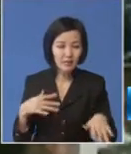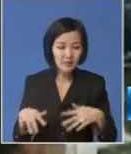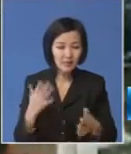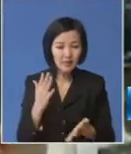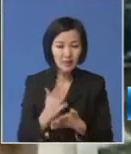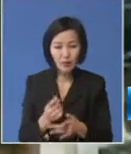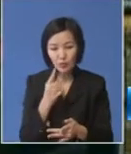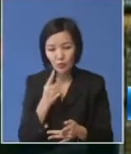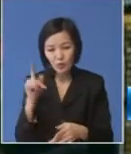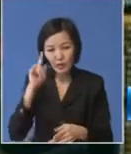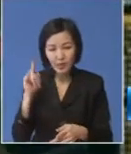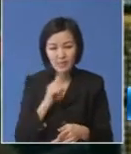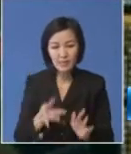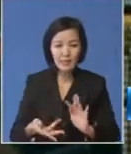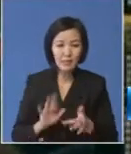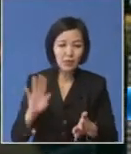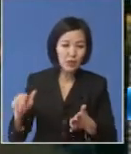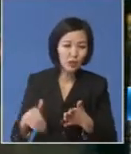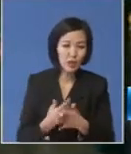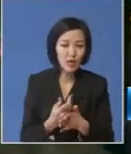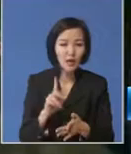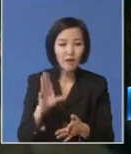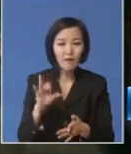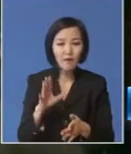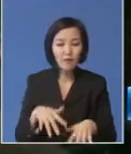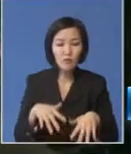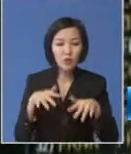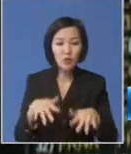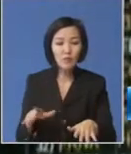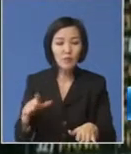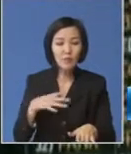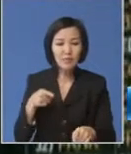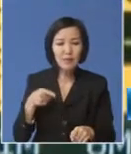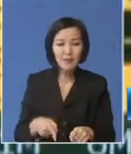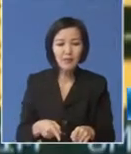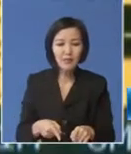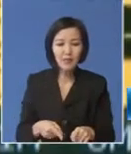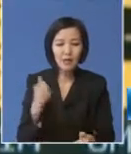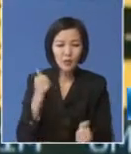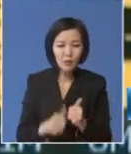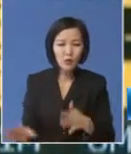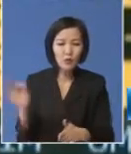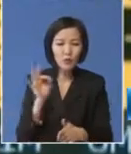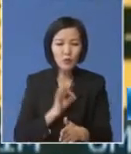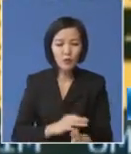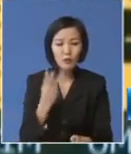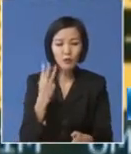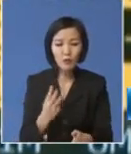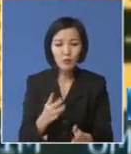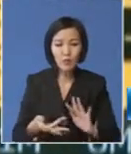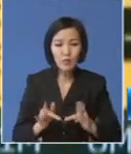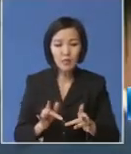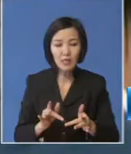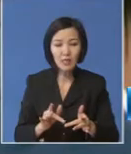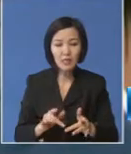дәлелі жуырда қазақстандық сайттарға жаңа вирустық шабуыл жасалды. Салдарынан мыңдаған қазақстандық күнделікті қолданып жүрген үш бірдей интернет